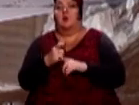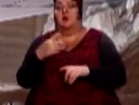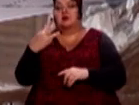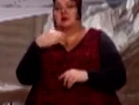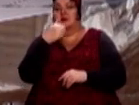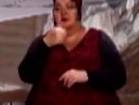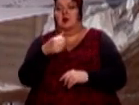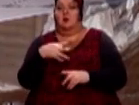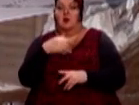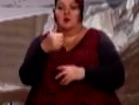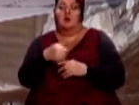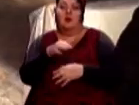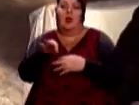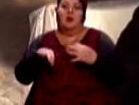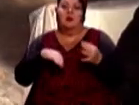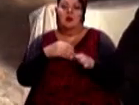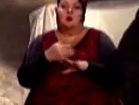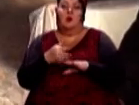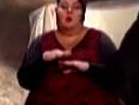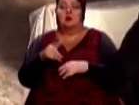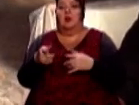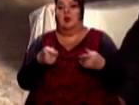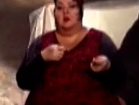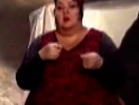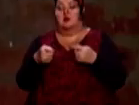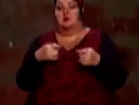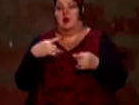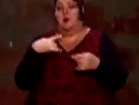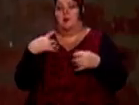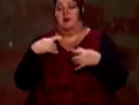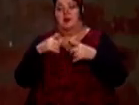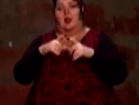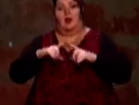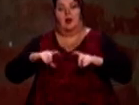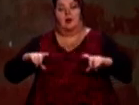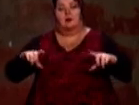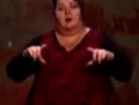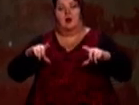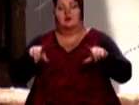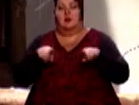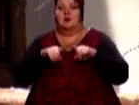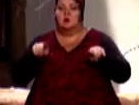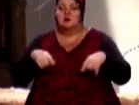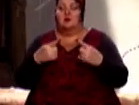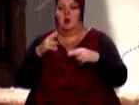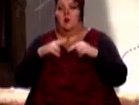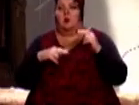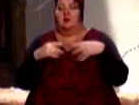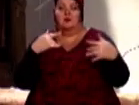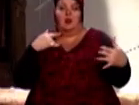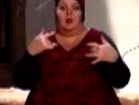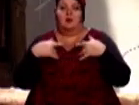його керівництва будували білу альтанку та ансамбль круглої площі у Полтаві, а також створили будівлю театру імені